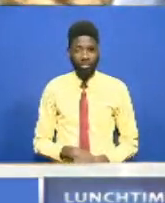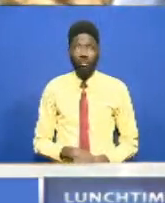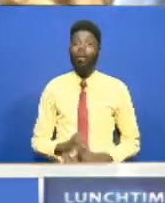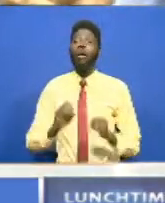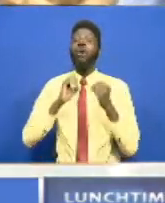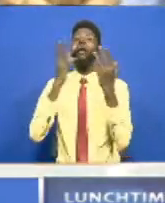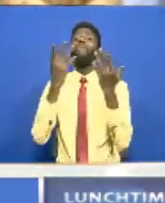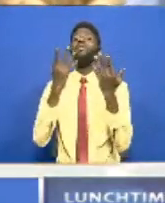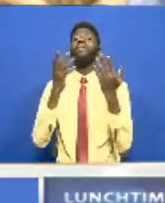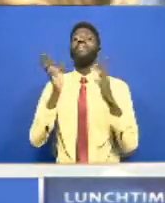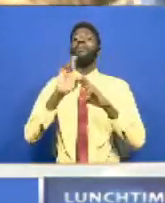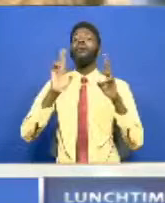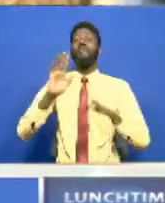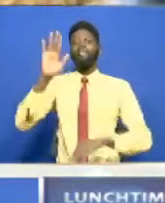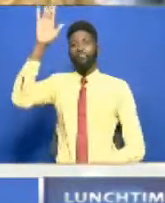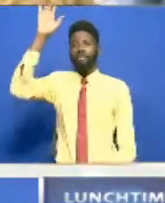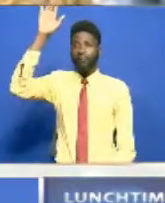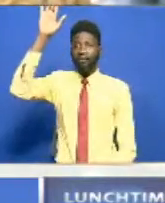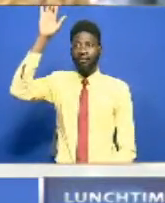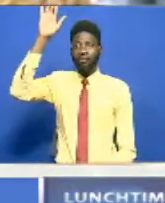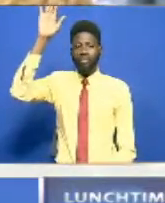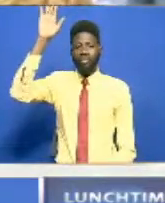tayari yule kwa mkono? Wangapi?